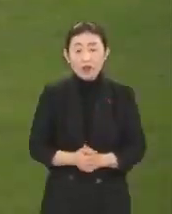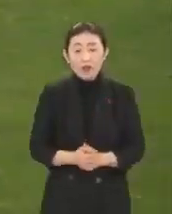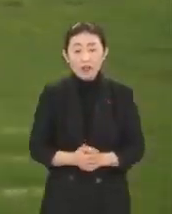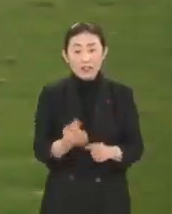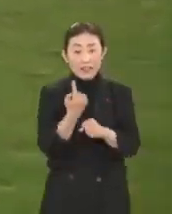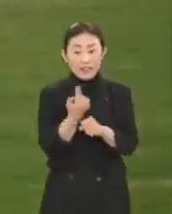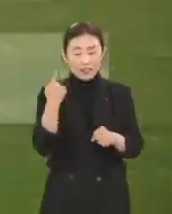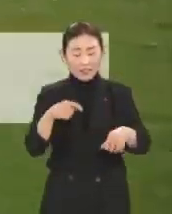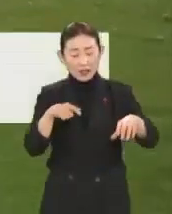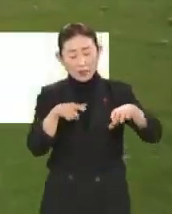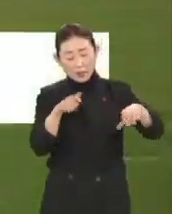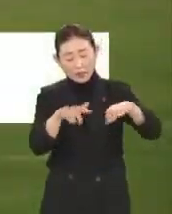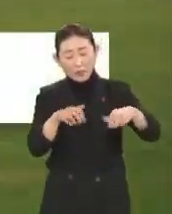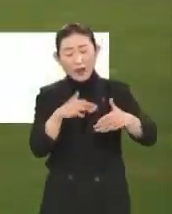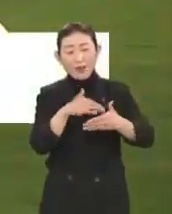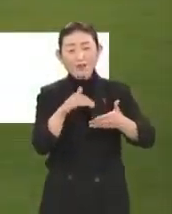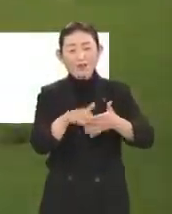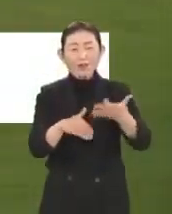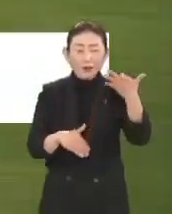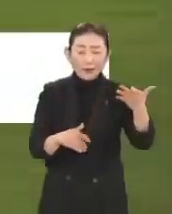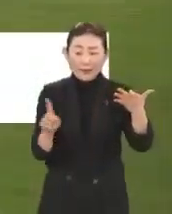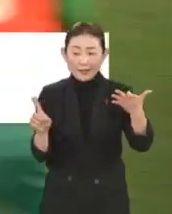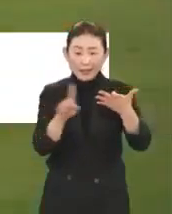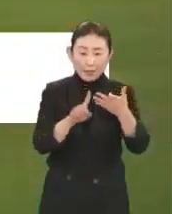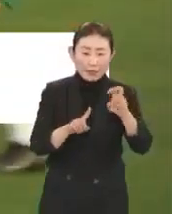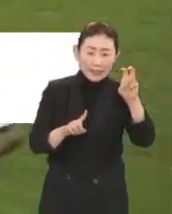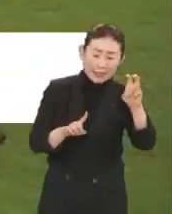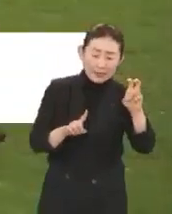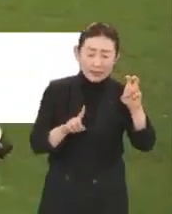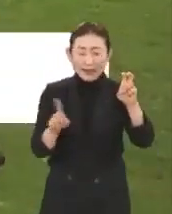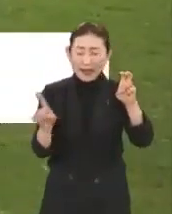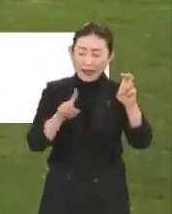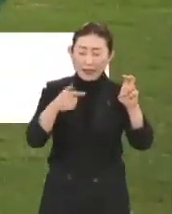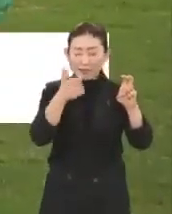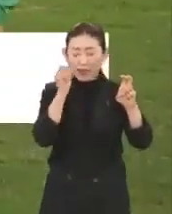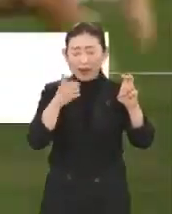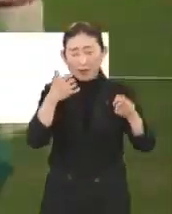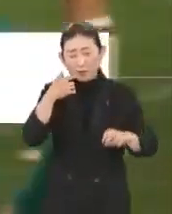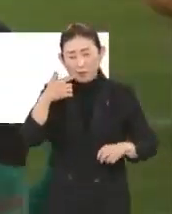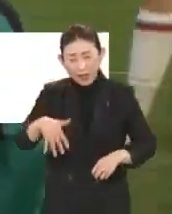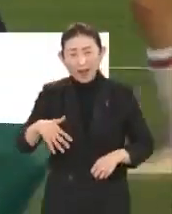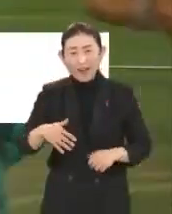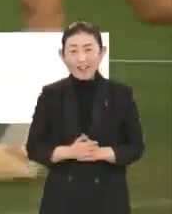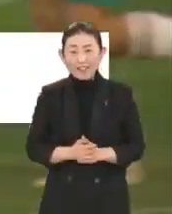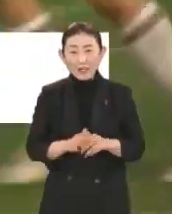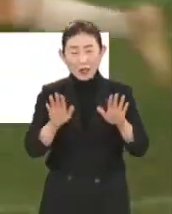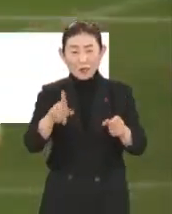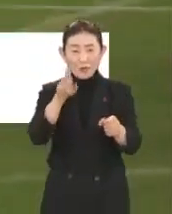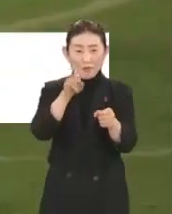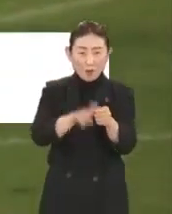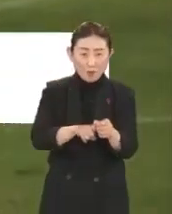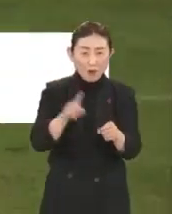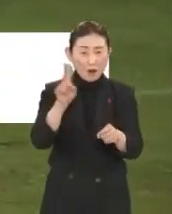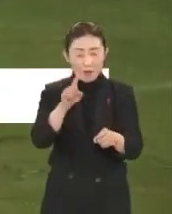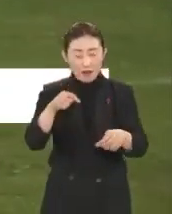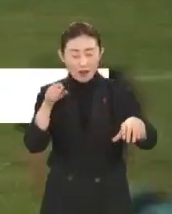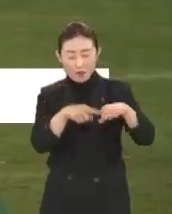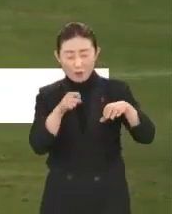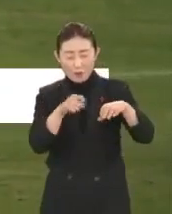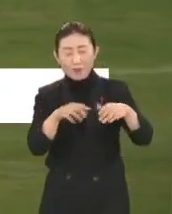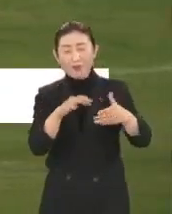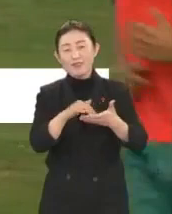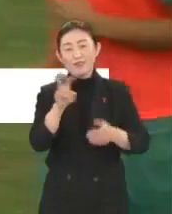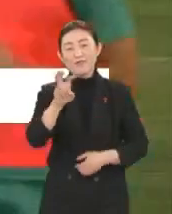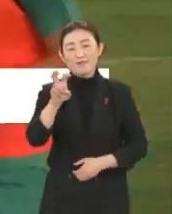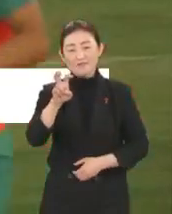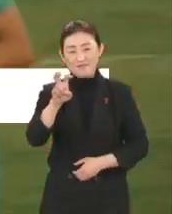시즌에 19고를 낸게 많이 아쉽거든요 스모크를 채우지 못해서 많이 아쉬웠는데 또 k1이긴 하지만 그래도 목표는